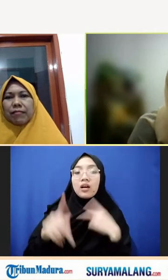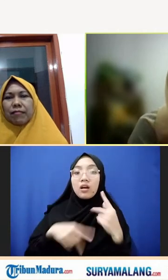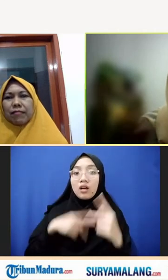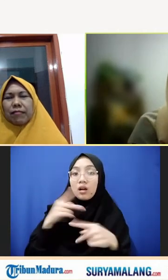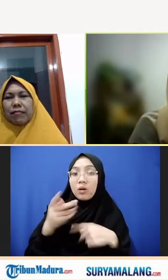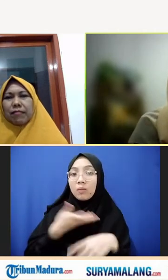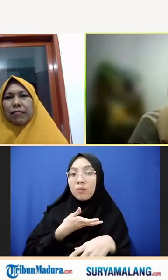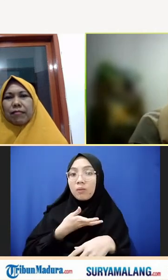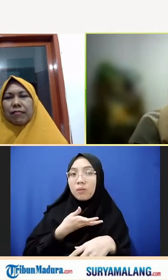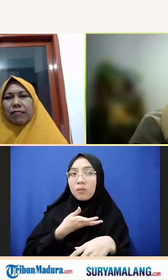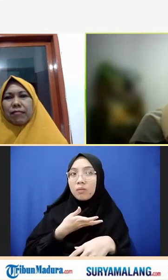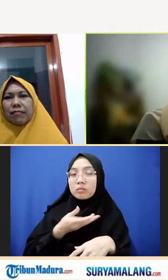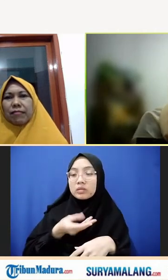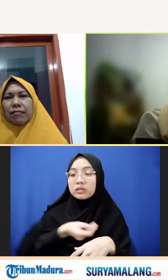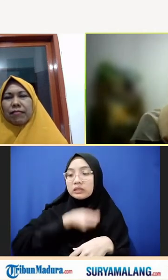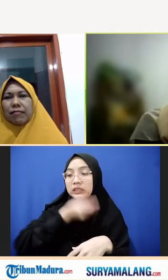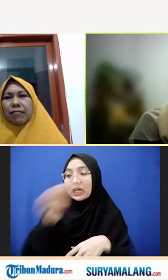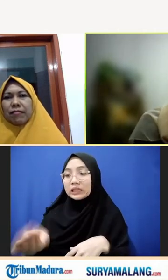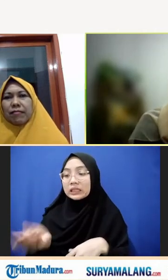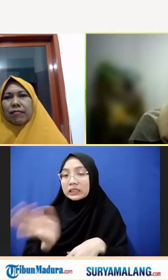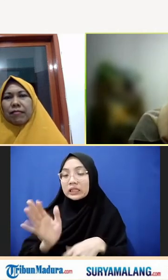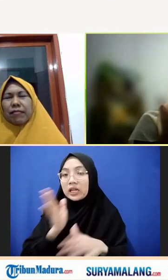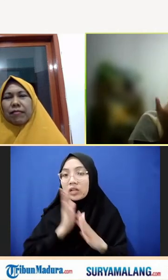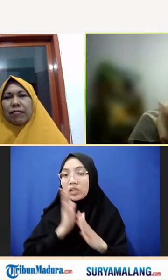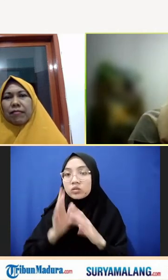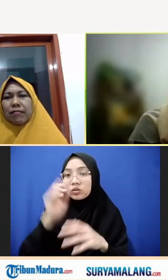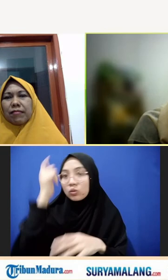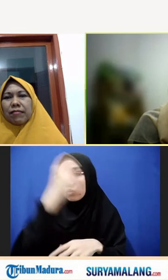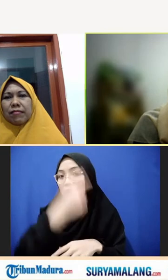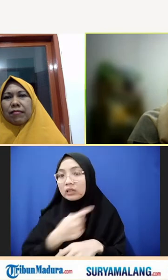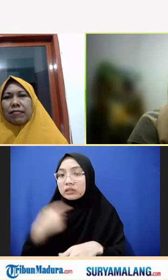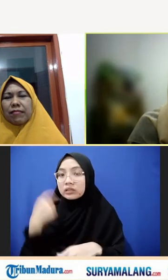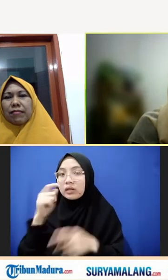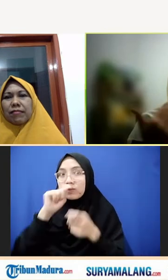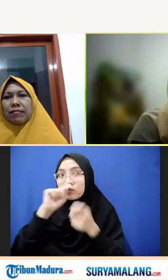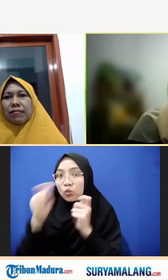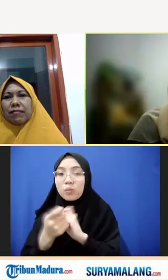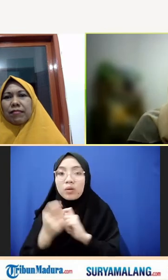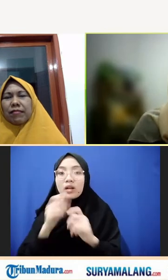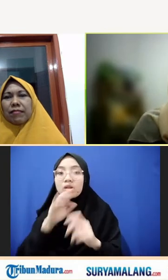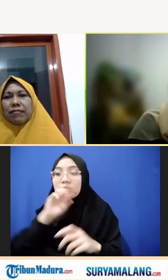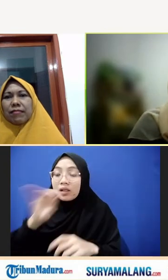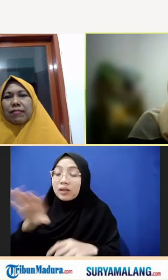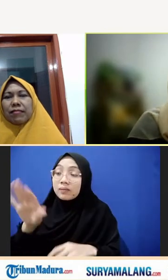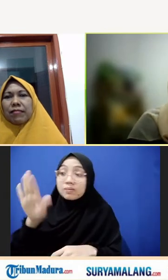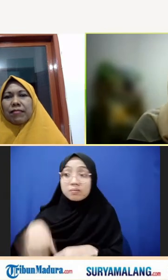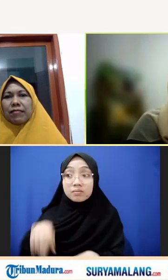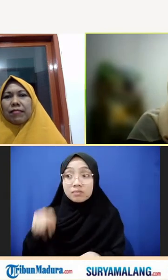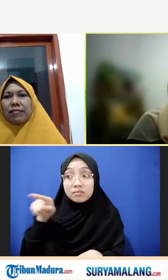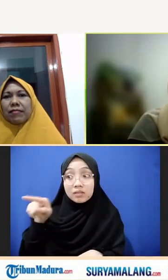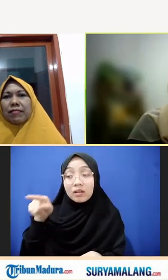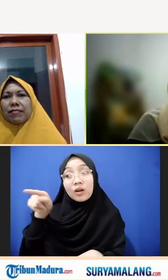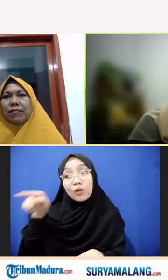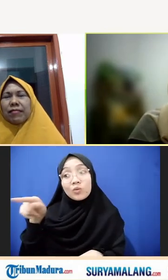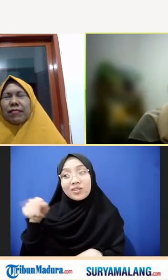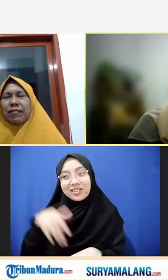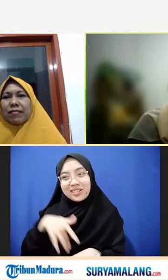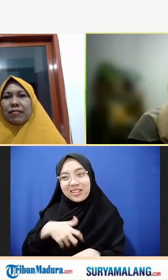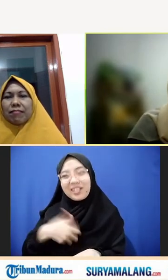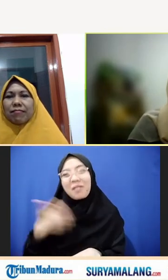dia nggak dipinjemin barang, ibu udah lihat mukanya berubah, ibu langsung ngasih tahu, Adek, sekarang lagi marah